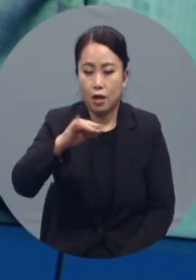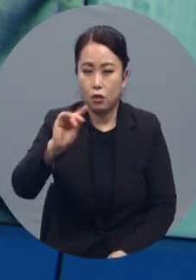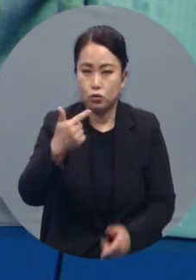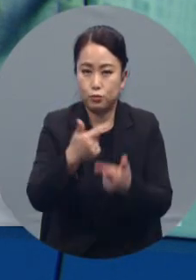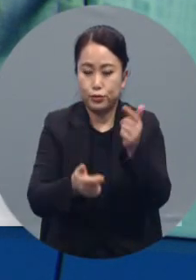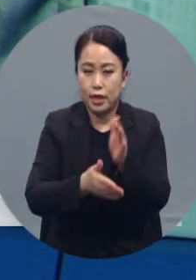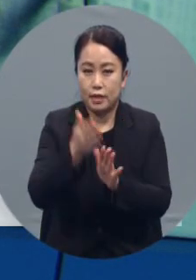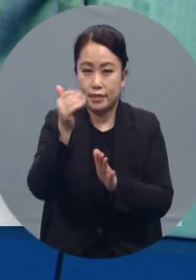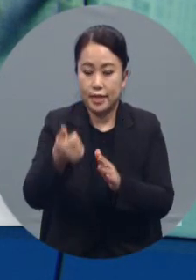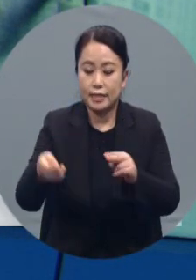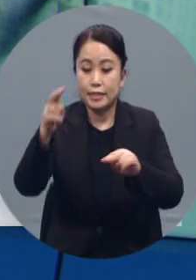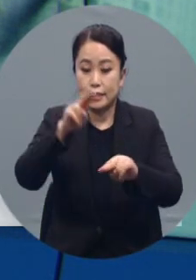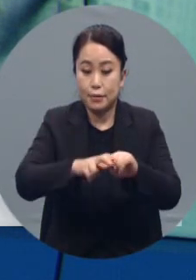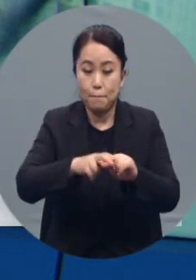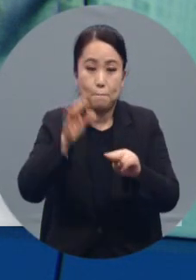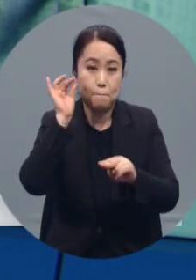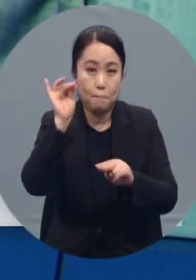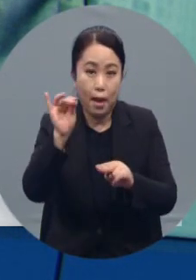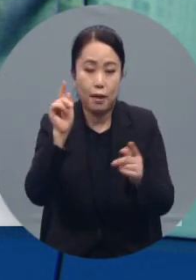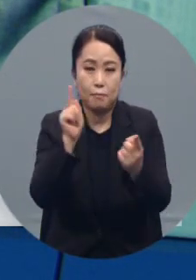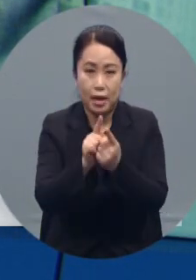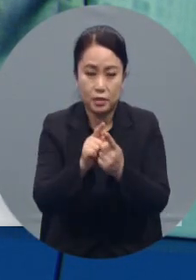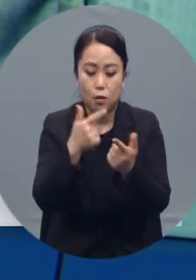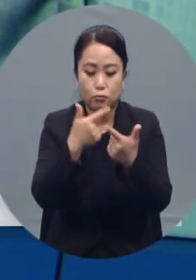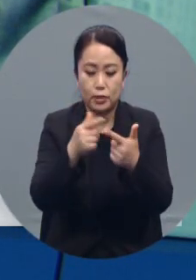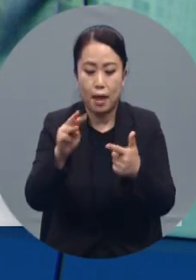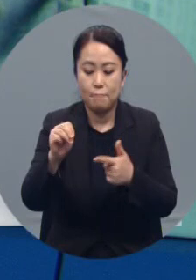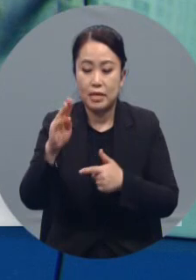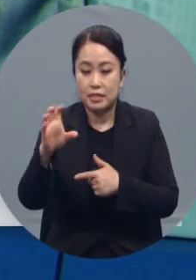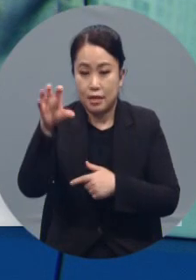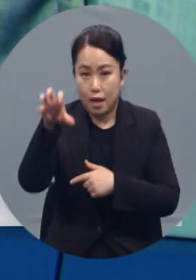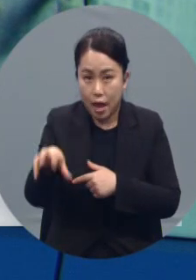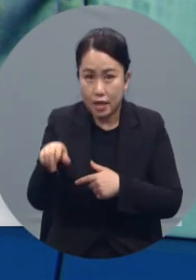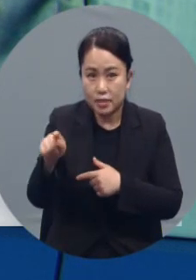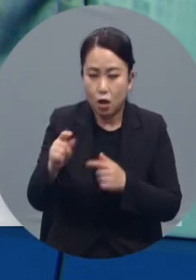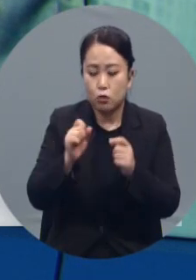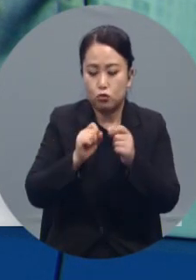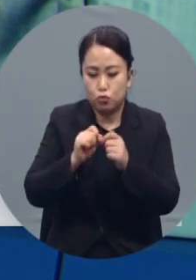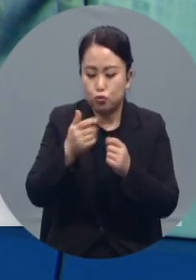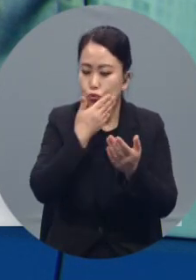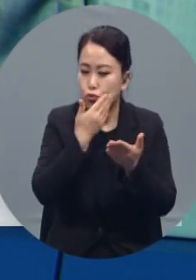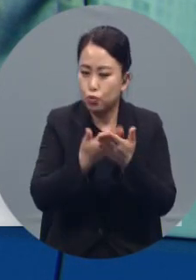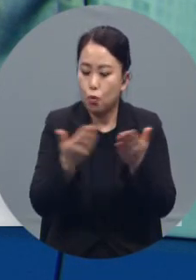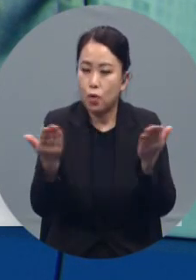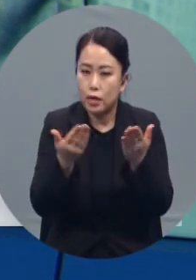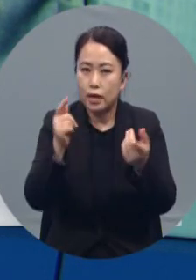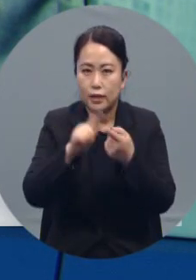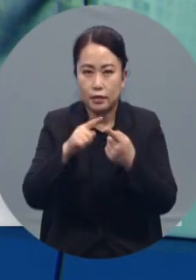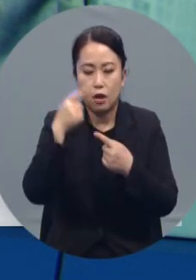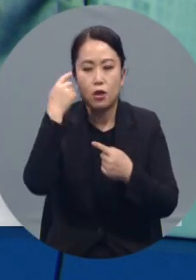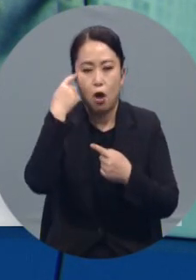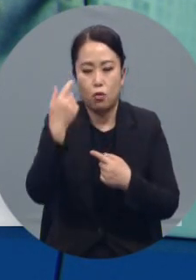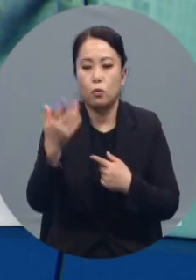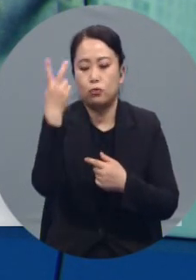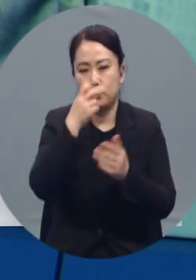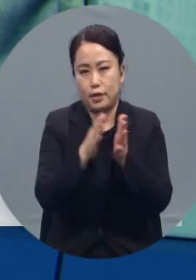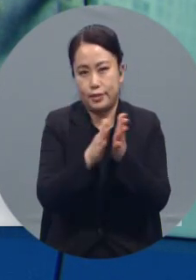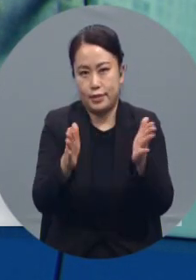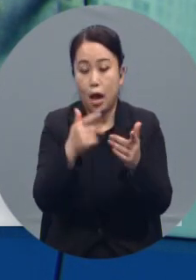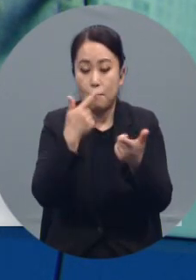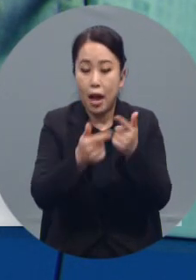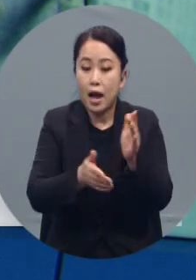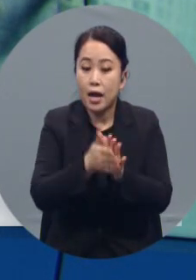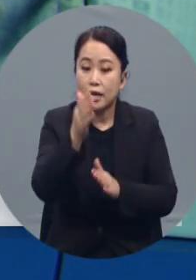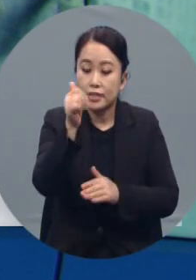박형준 부산시장의 추인 백일을 맞아 부산 mbc가 주요 현안들에 대해 여론조사를 실시했습니다 박 시장에 대한